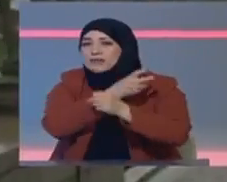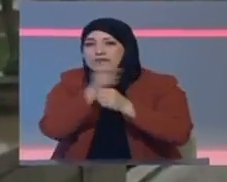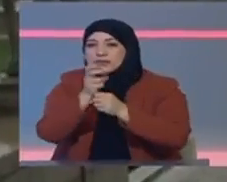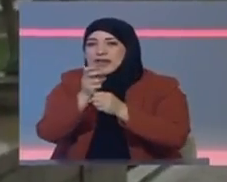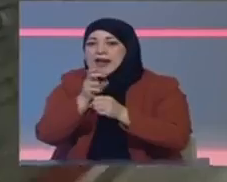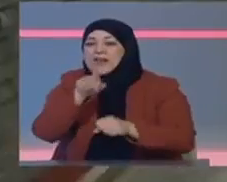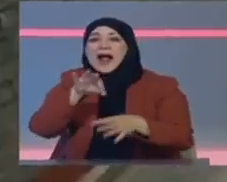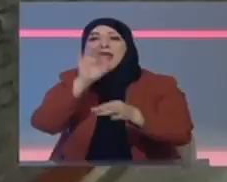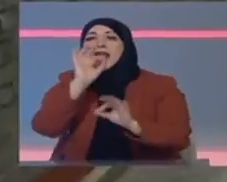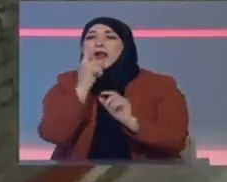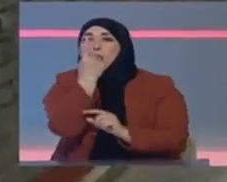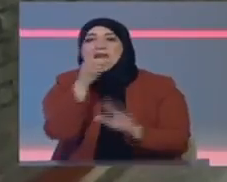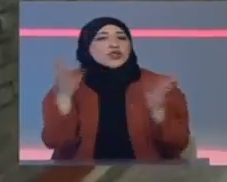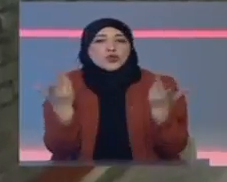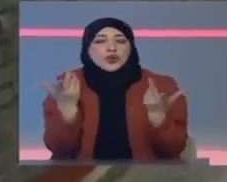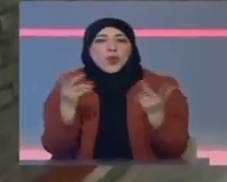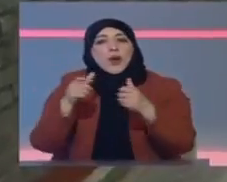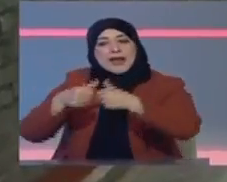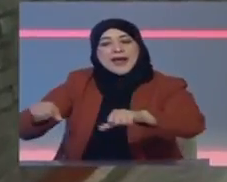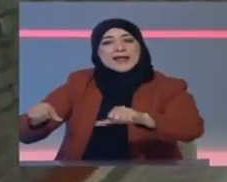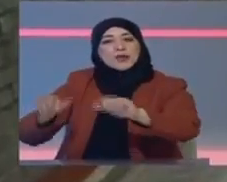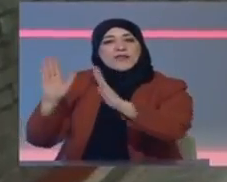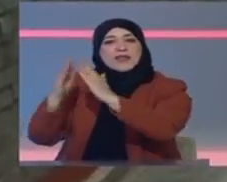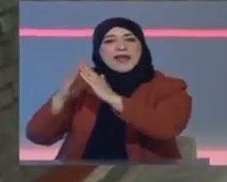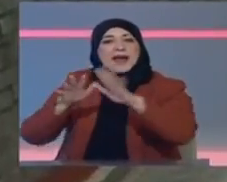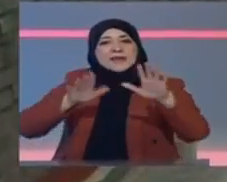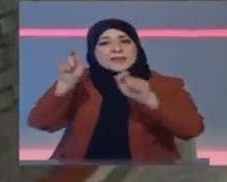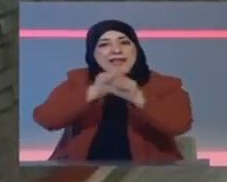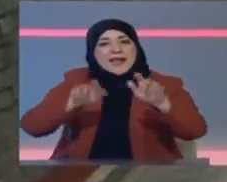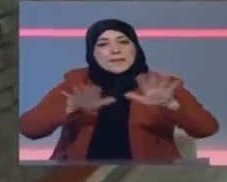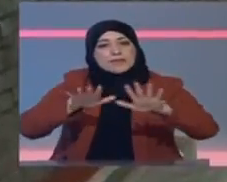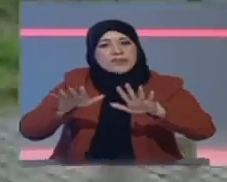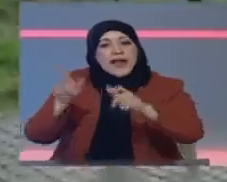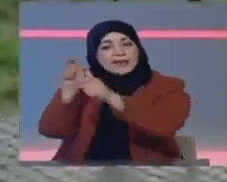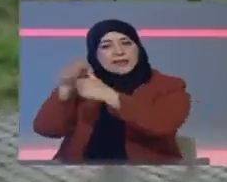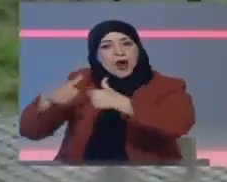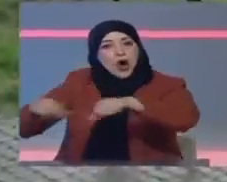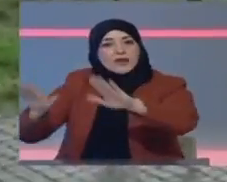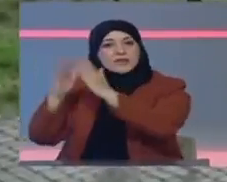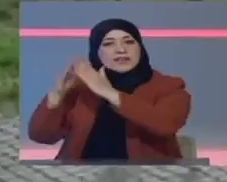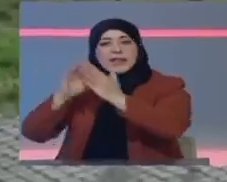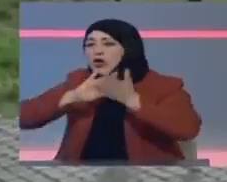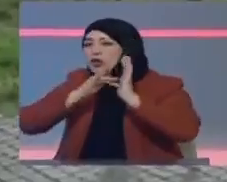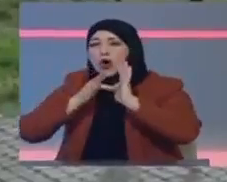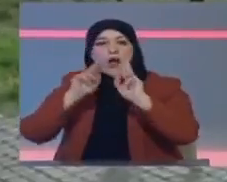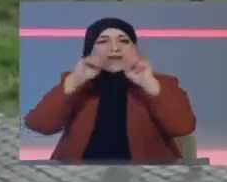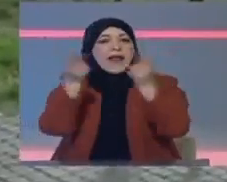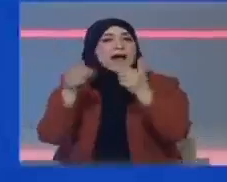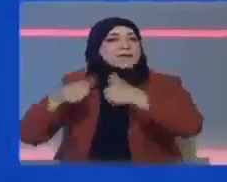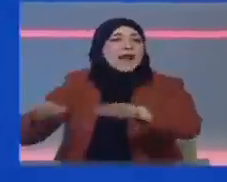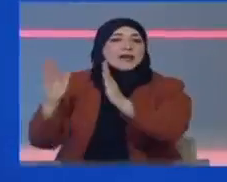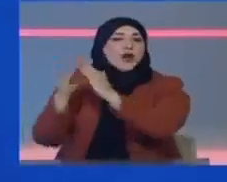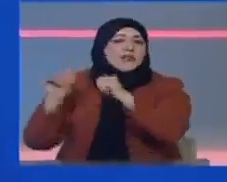المتاح لمشابهته الى حد الان احترام قواعد الحجر الصحي المفروض على ربع سكان العالم